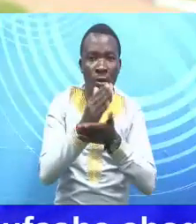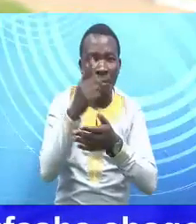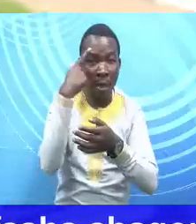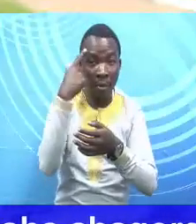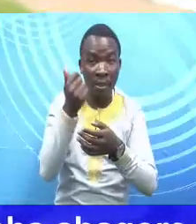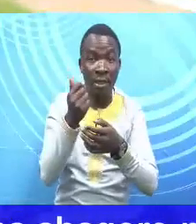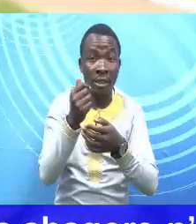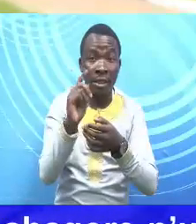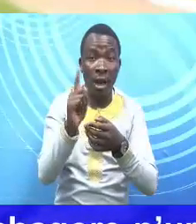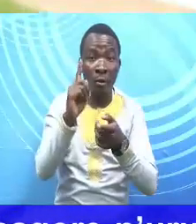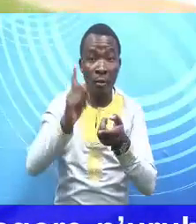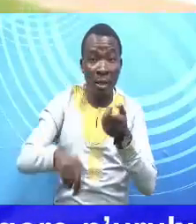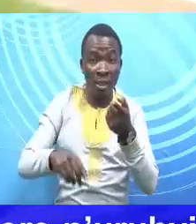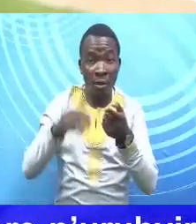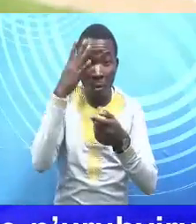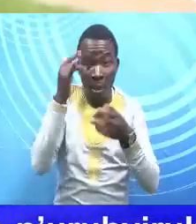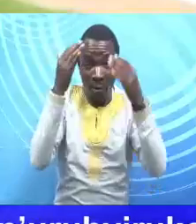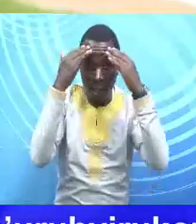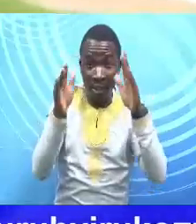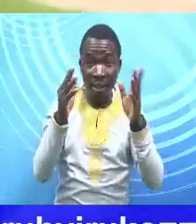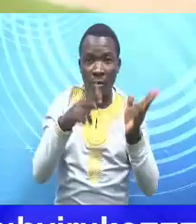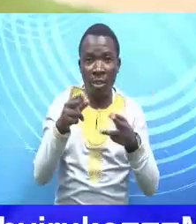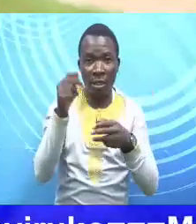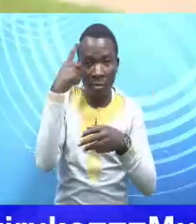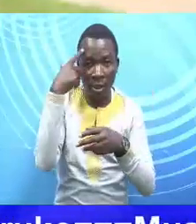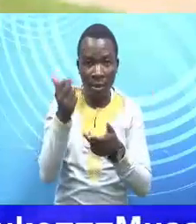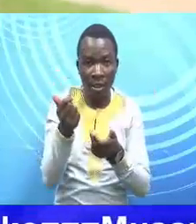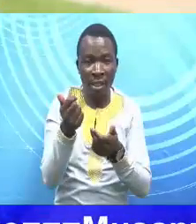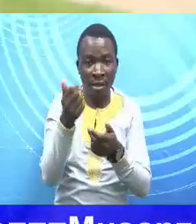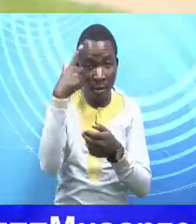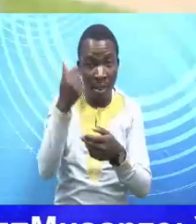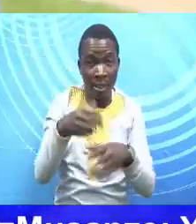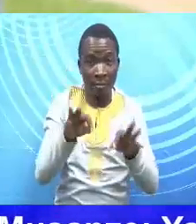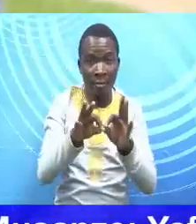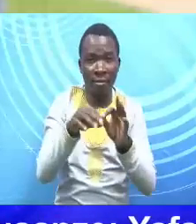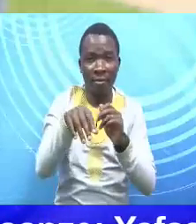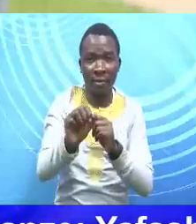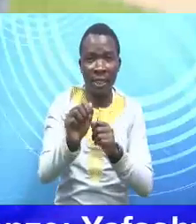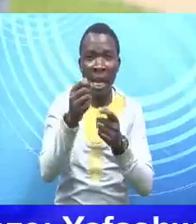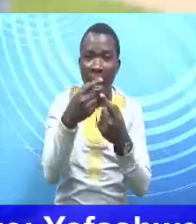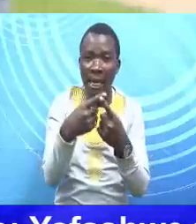ko batari bazizi. Barazizi, bazi n'akamaro kazo, ariko